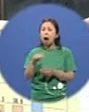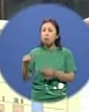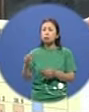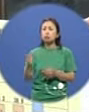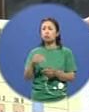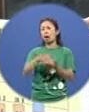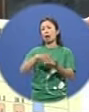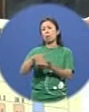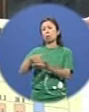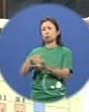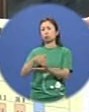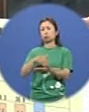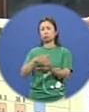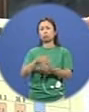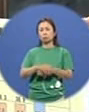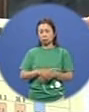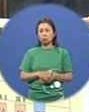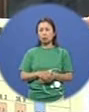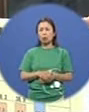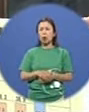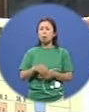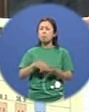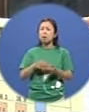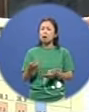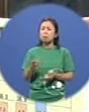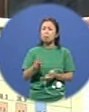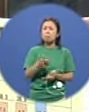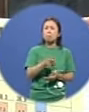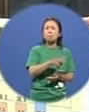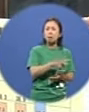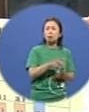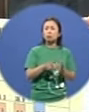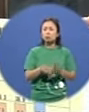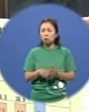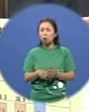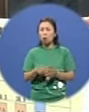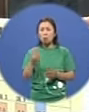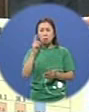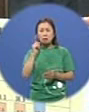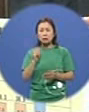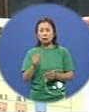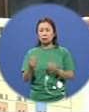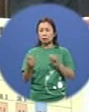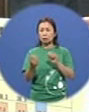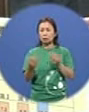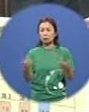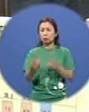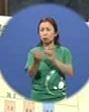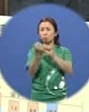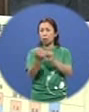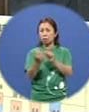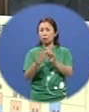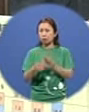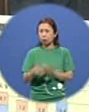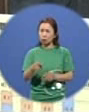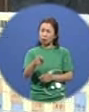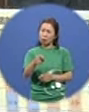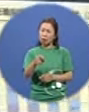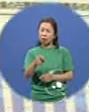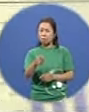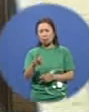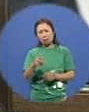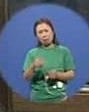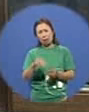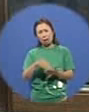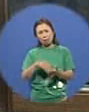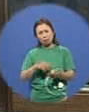とこの人はそのまたやめるんじゃないかうんという風に次のあの求人の人が